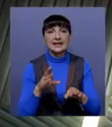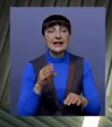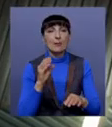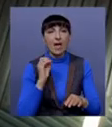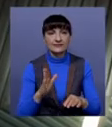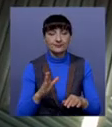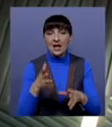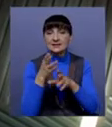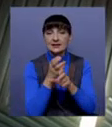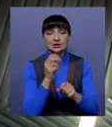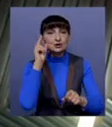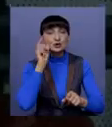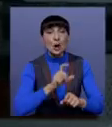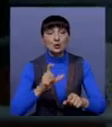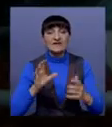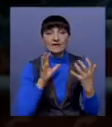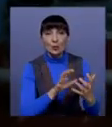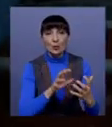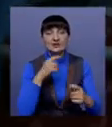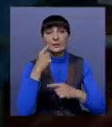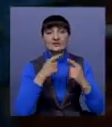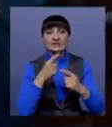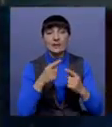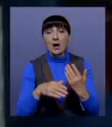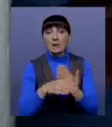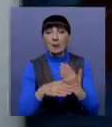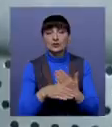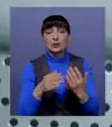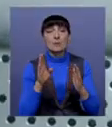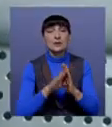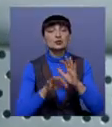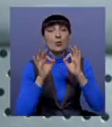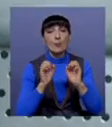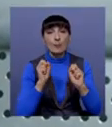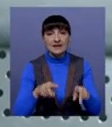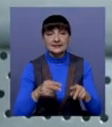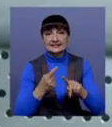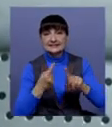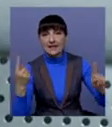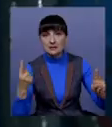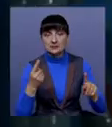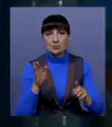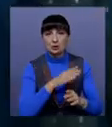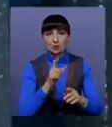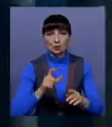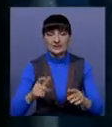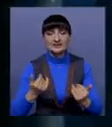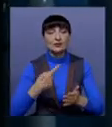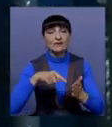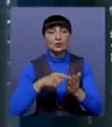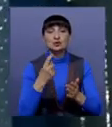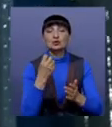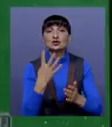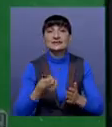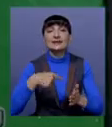Телебаев. Сокращение числа пассажиров, по его словам, позволило обеспечить безопасную дистанцию между людьми. Сегодня в мегаполисе на